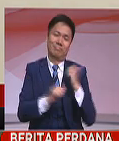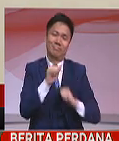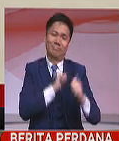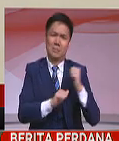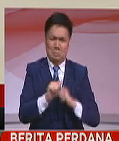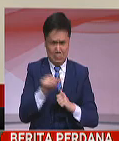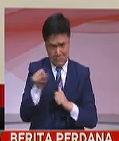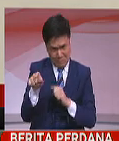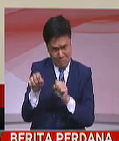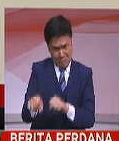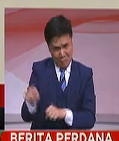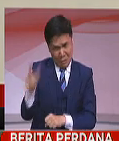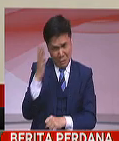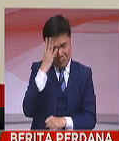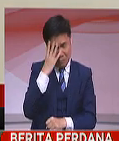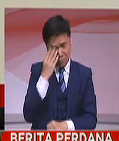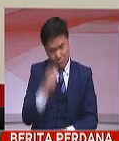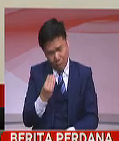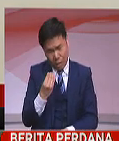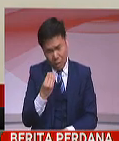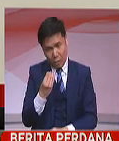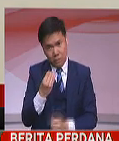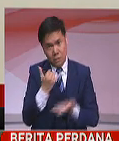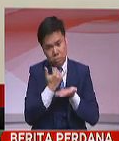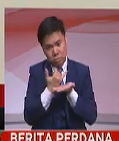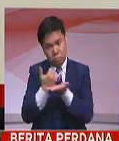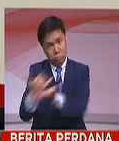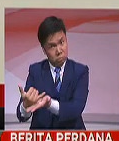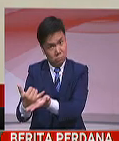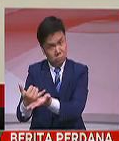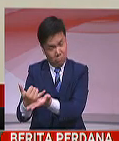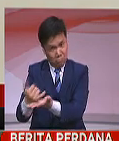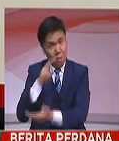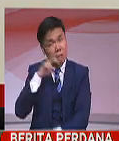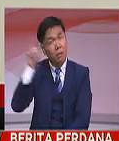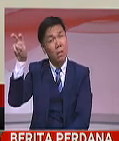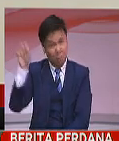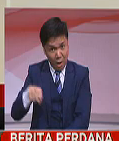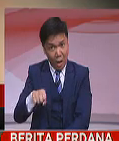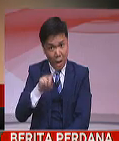agak mustahil jika lelaki itu tidak sedar dibawa arus banjir.